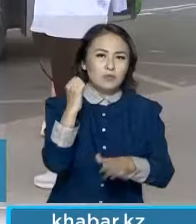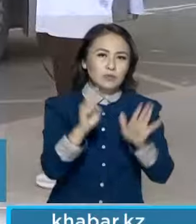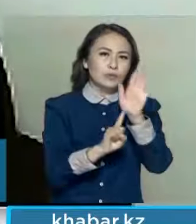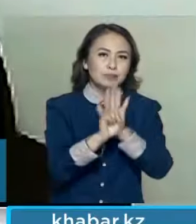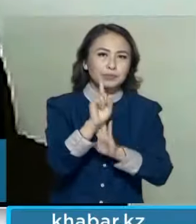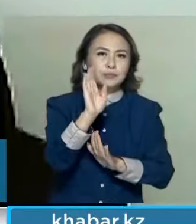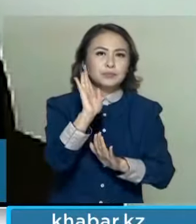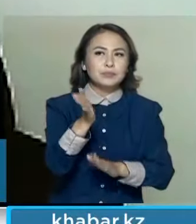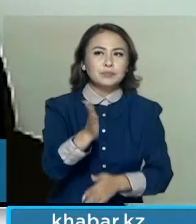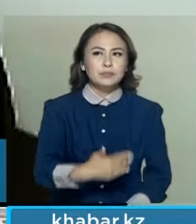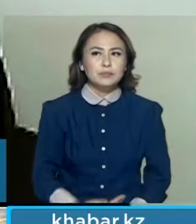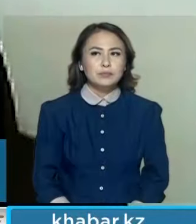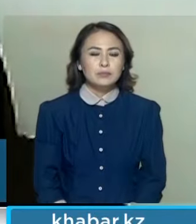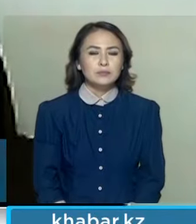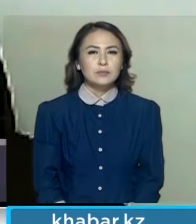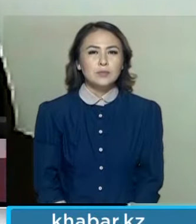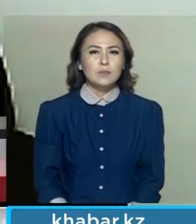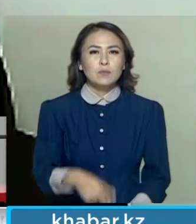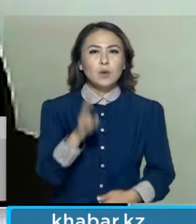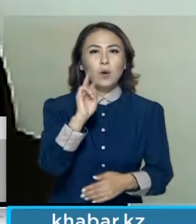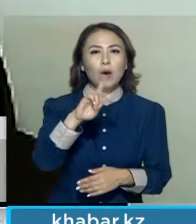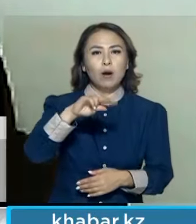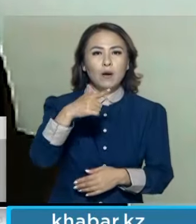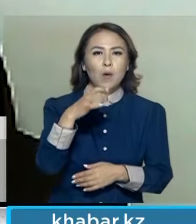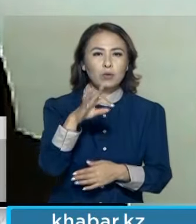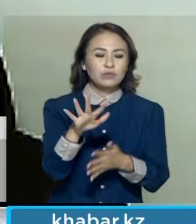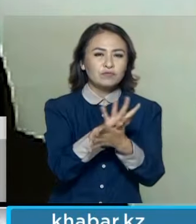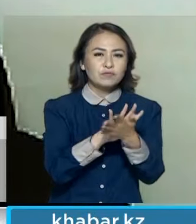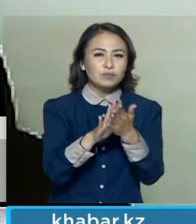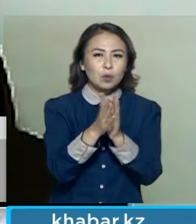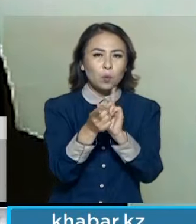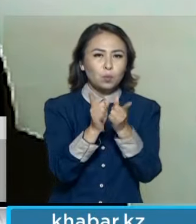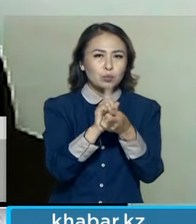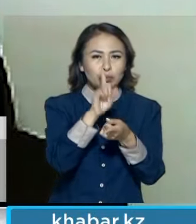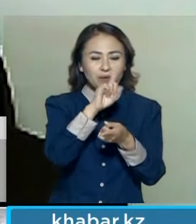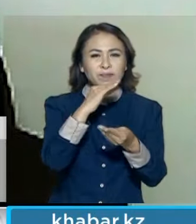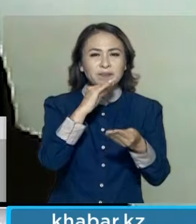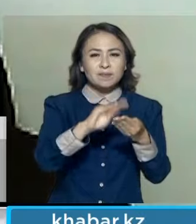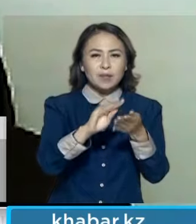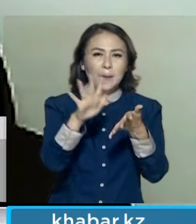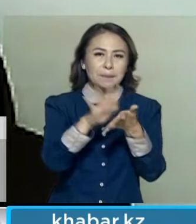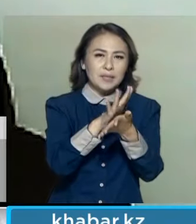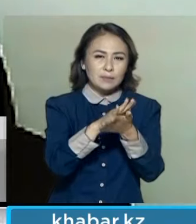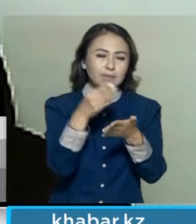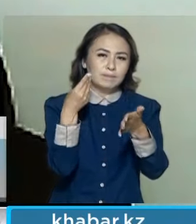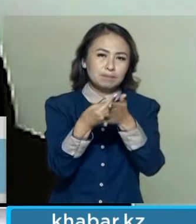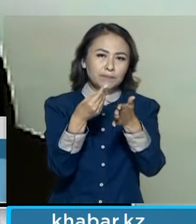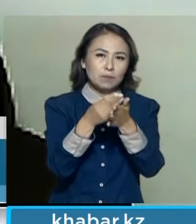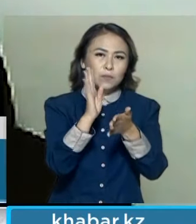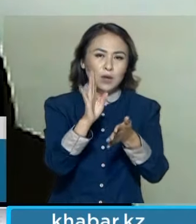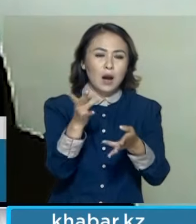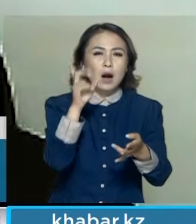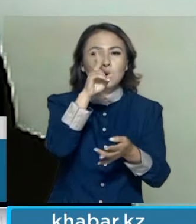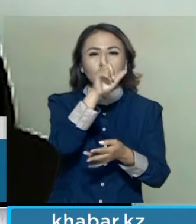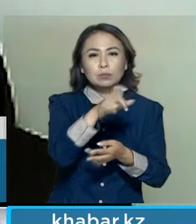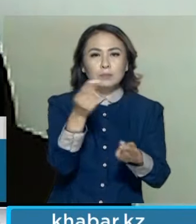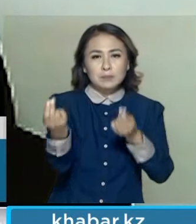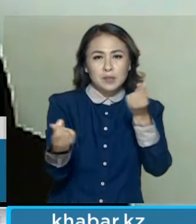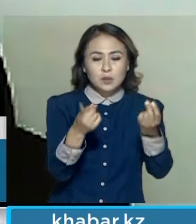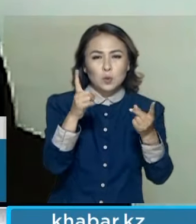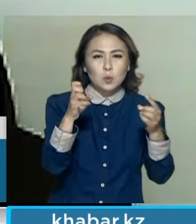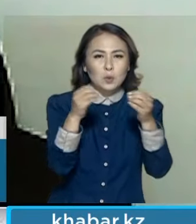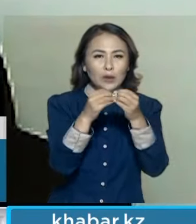енеді. Жеңілдікпен жүретін жолаушылар үшін еш нәрсе өзгермейді. Олар тегін жүре береді. Қалғандарына тариф 110 теңге болады. Айта кетейік, қоғамдық